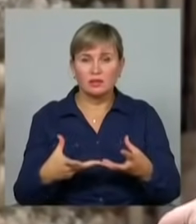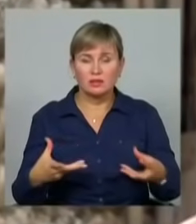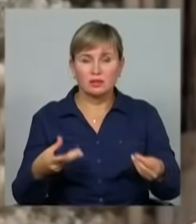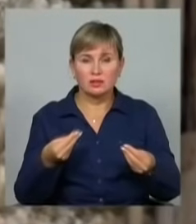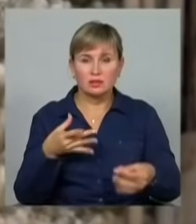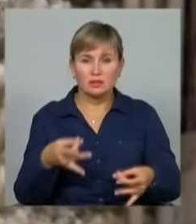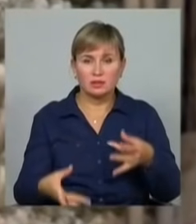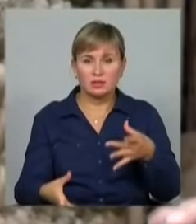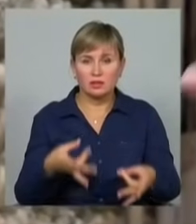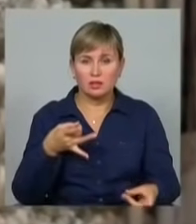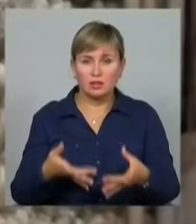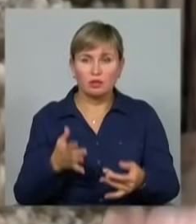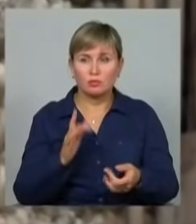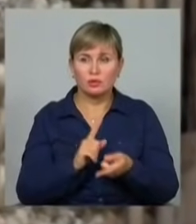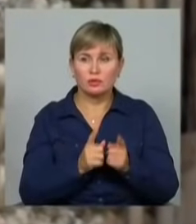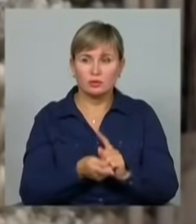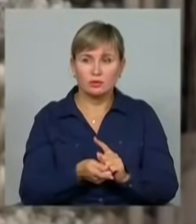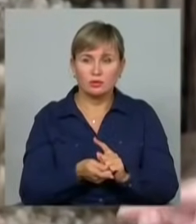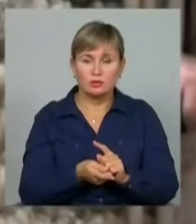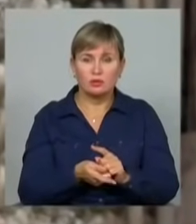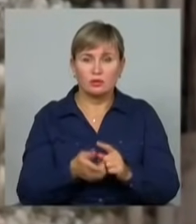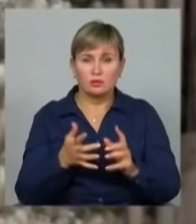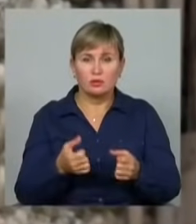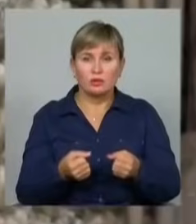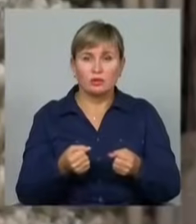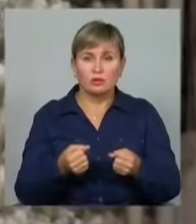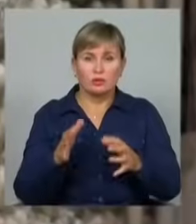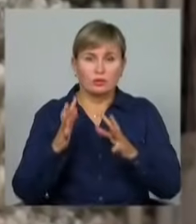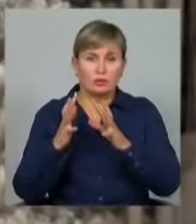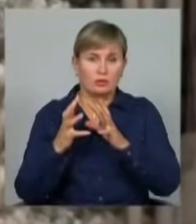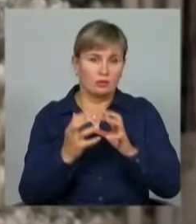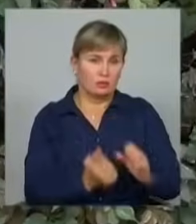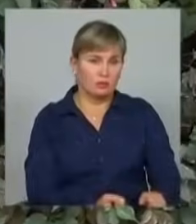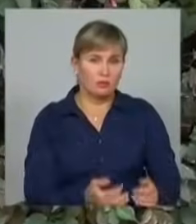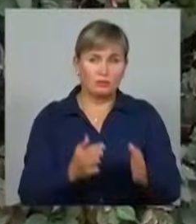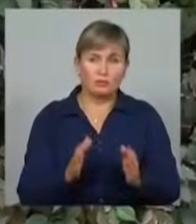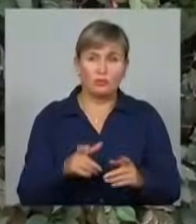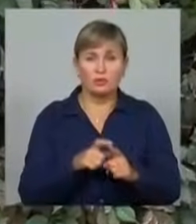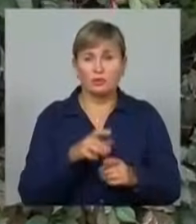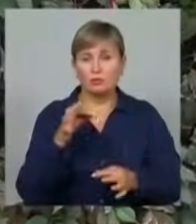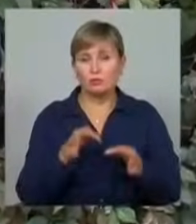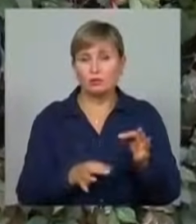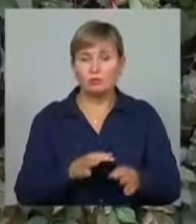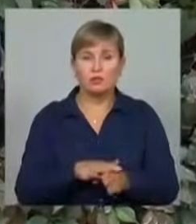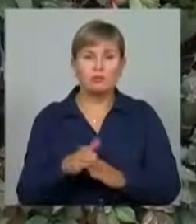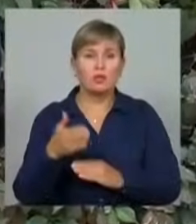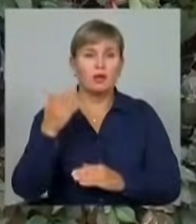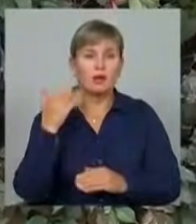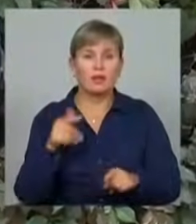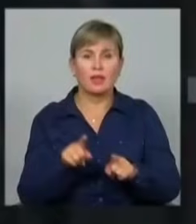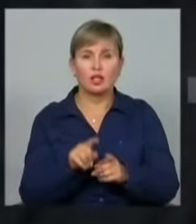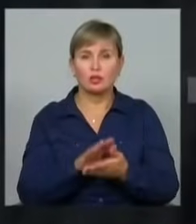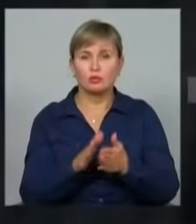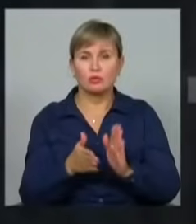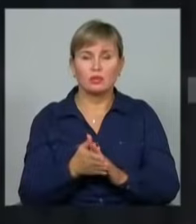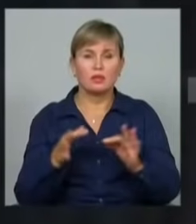глина, суглинок изменит свою вязкость, и это все здесь вот съедет. И все. По словам судебного исполнителя, ранее в подобных ситуациях